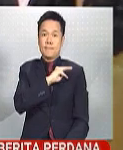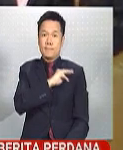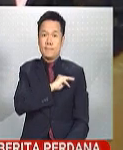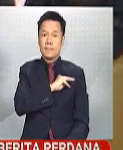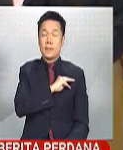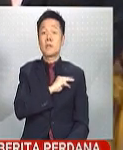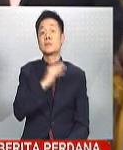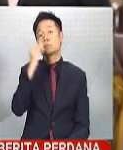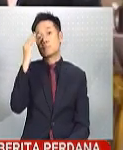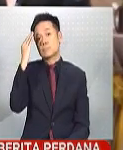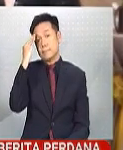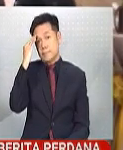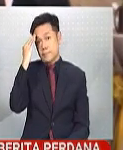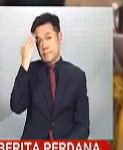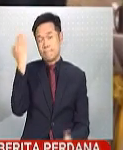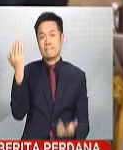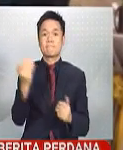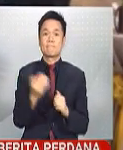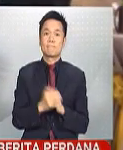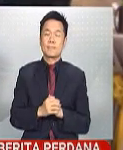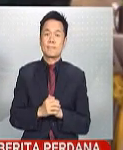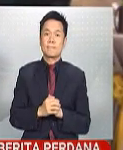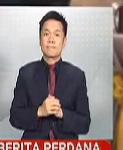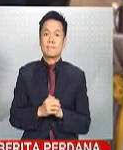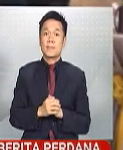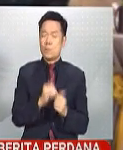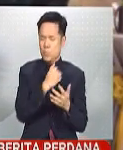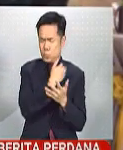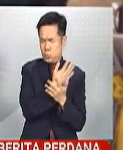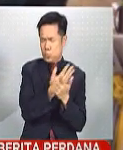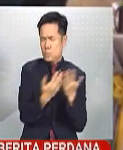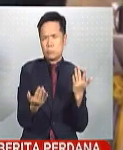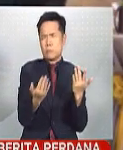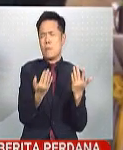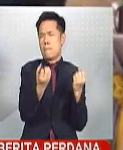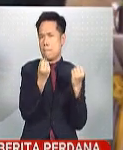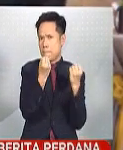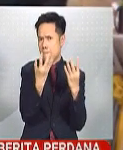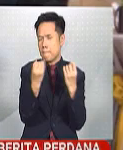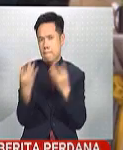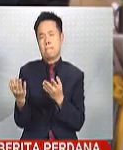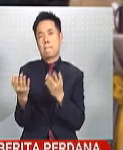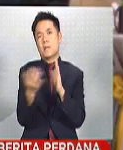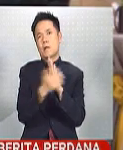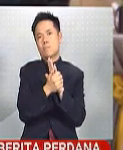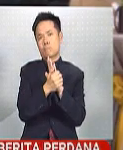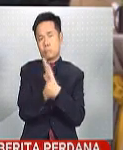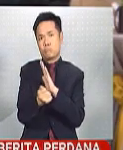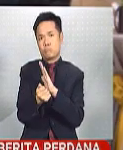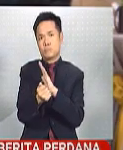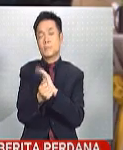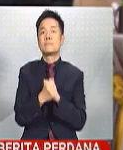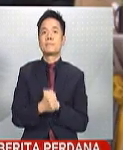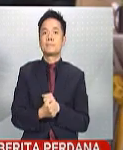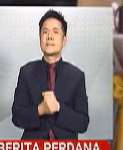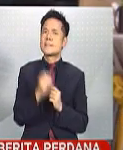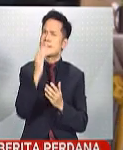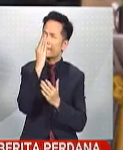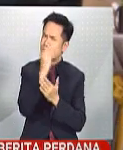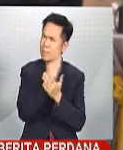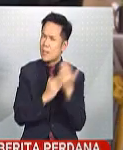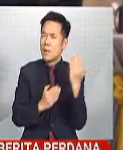yang saya tahu memang begitu ramai. Ya. Mungkin ada yang telah